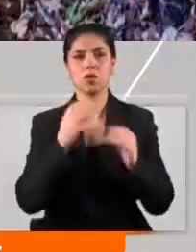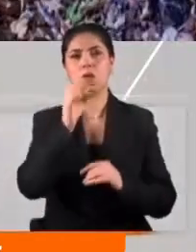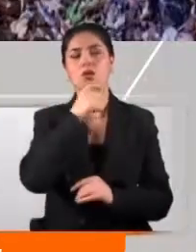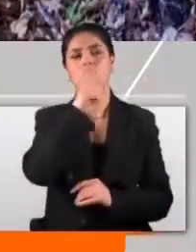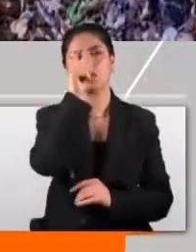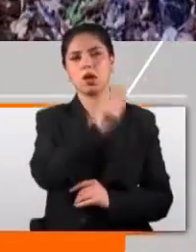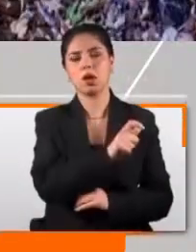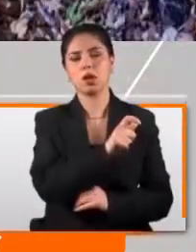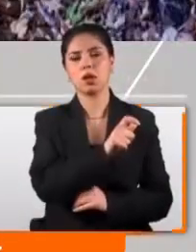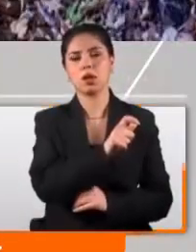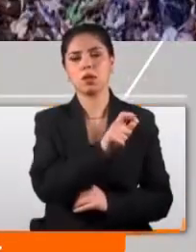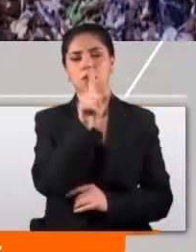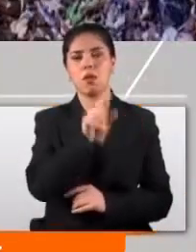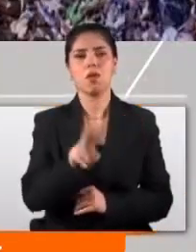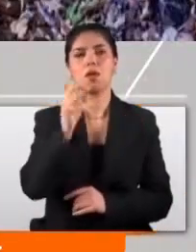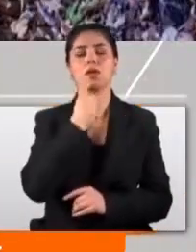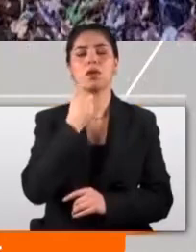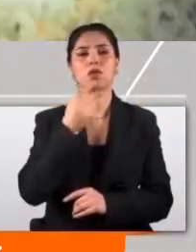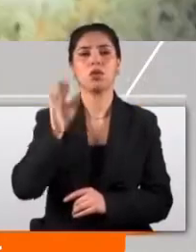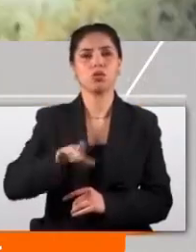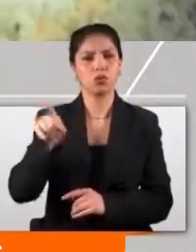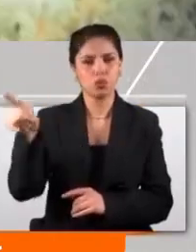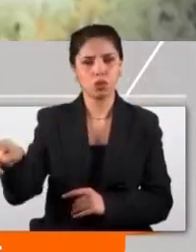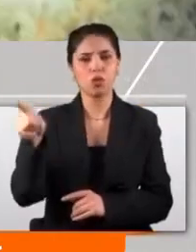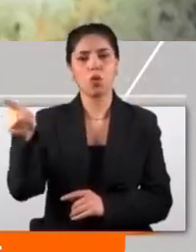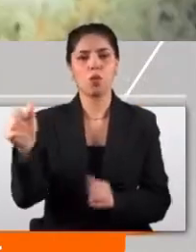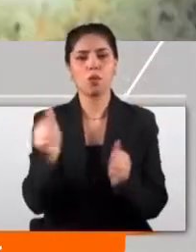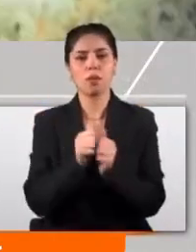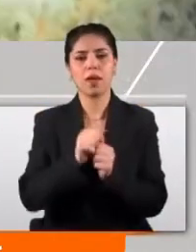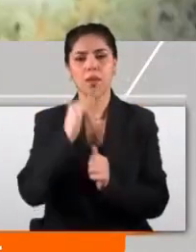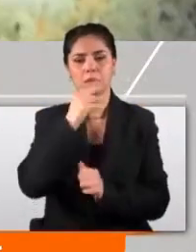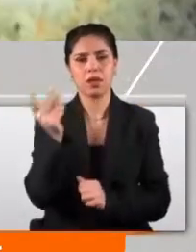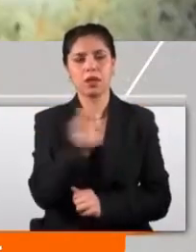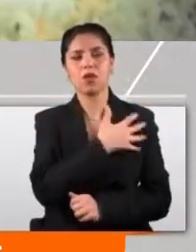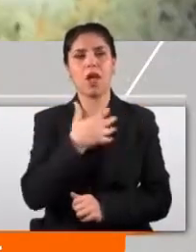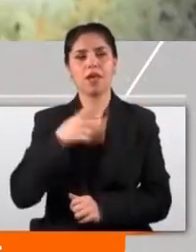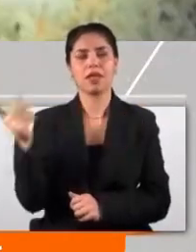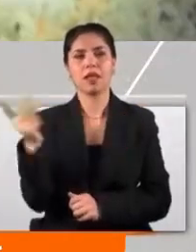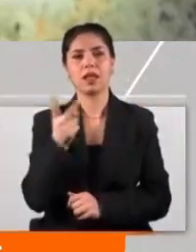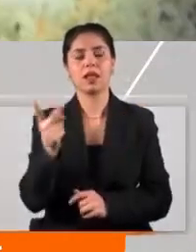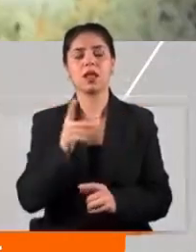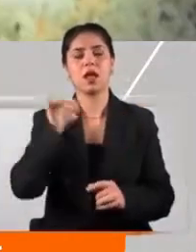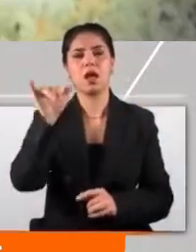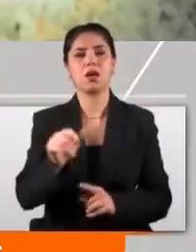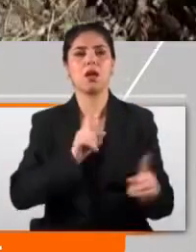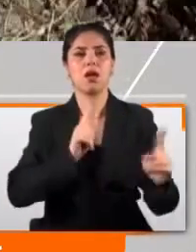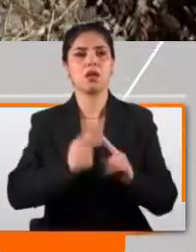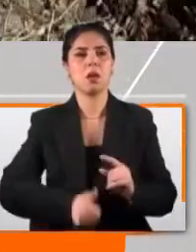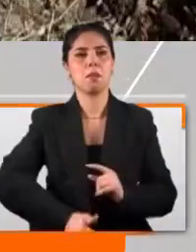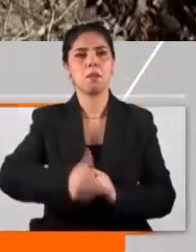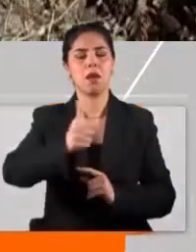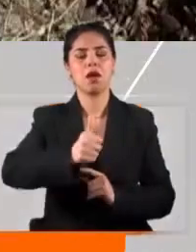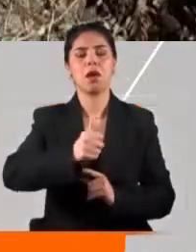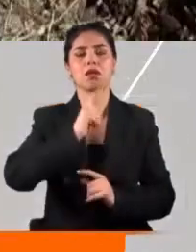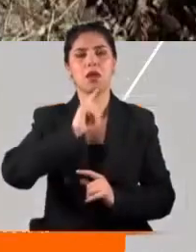Hacı'yı hayattan koparan 17 yaşındaki çocuk ve onu Mısır'a kaçıran annesi hakkında Adalet Bakanlığı devreye girdi.